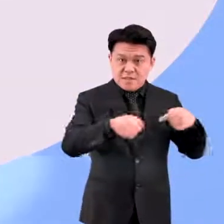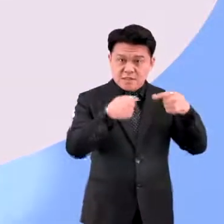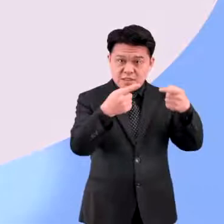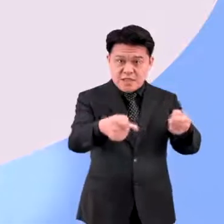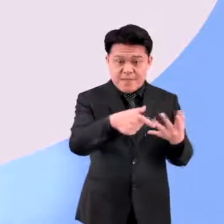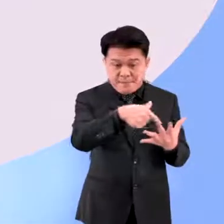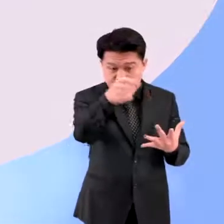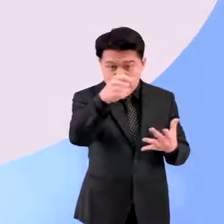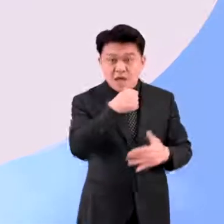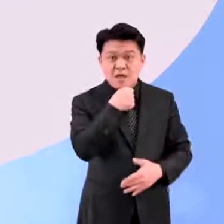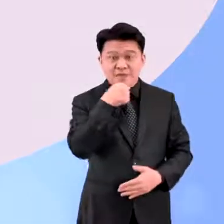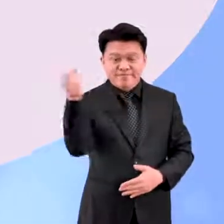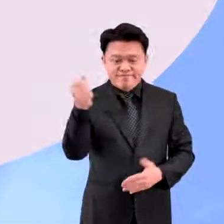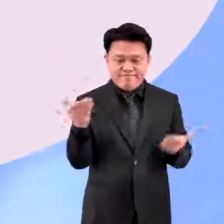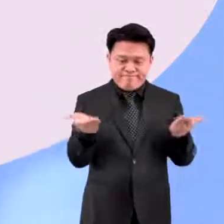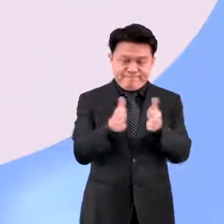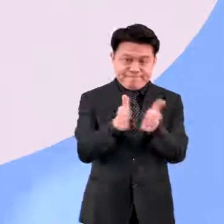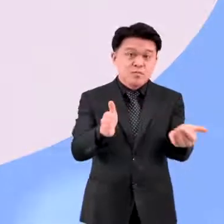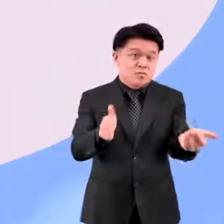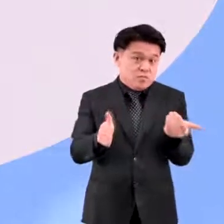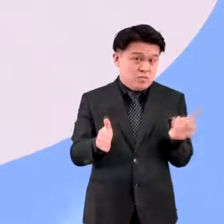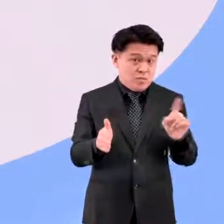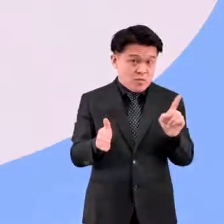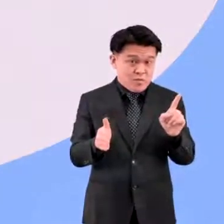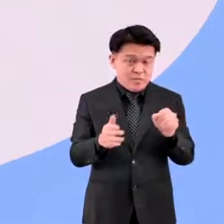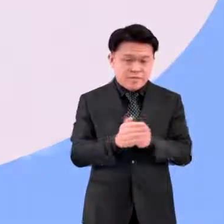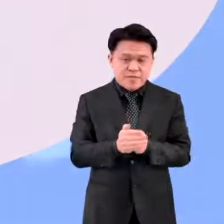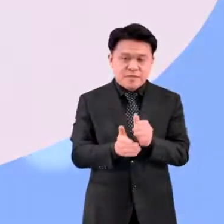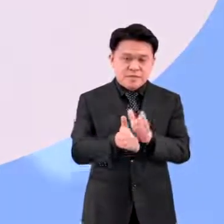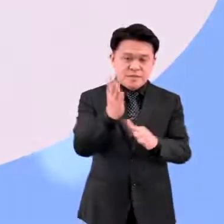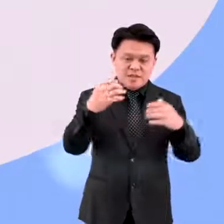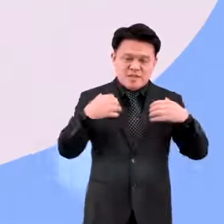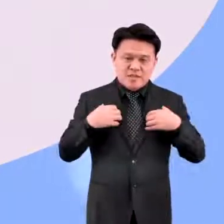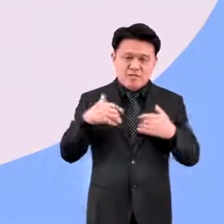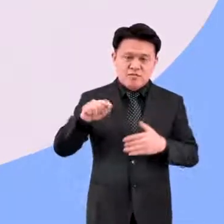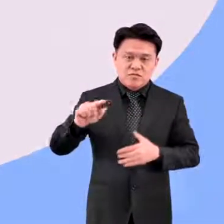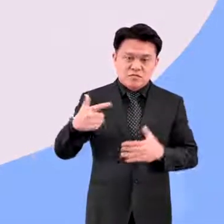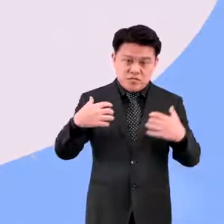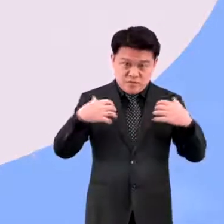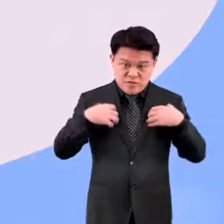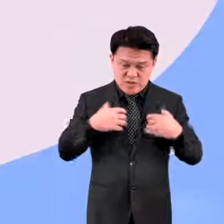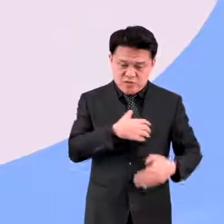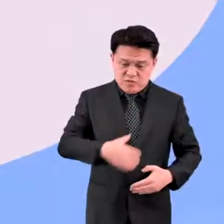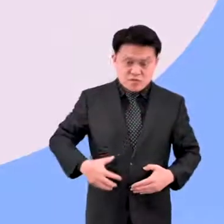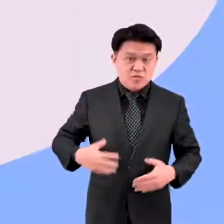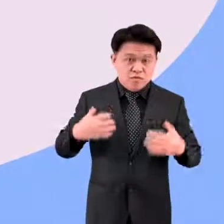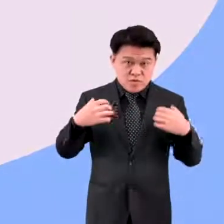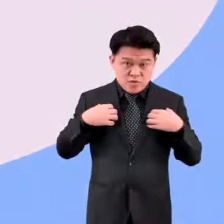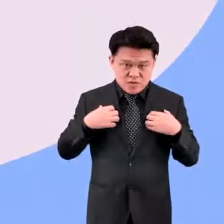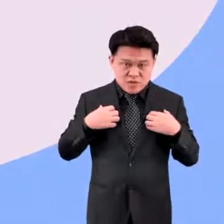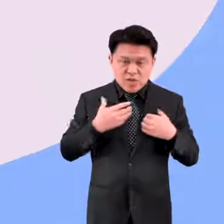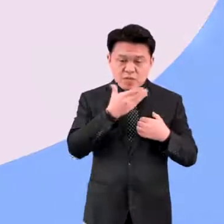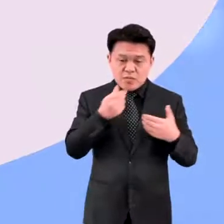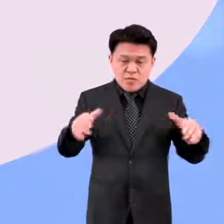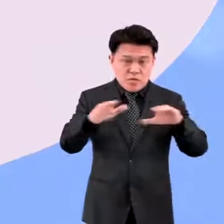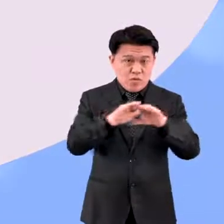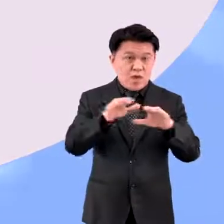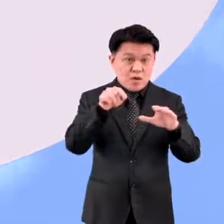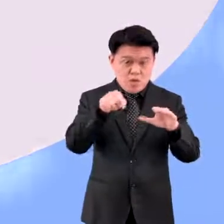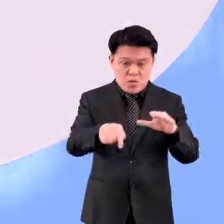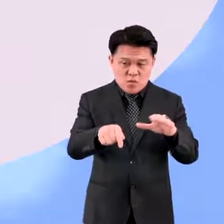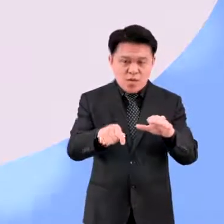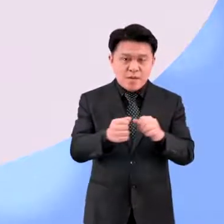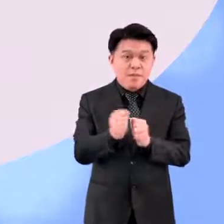장애인 일자리 사업에 참여자로 선정되면 일을 시작하기 전에 시청, 군청, 구청